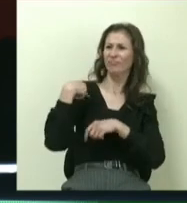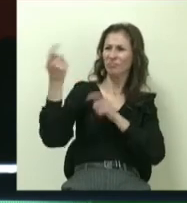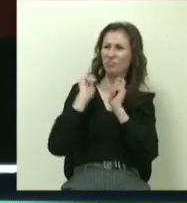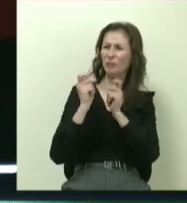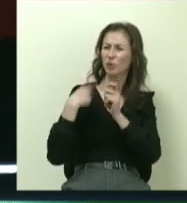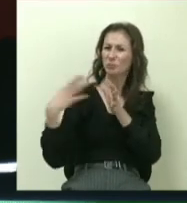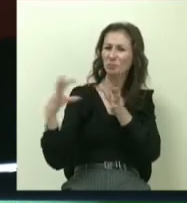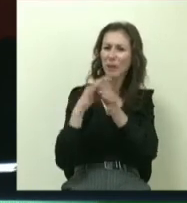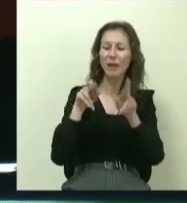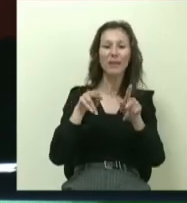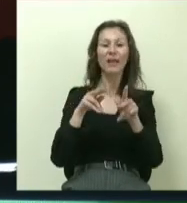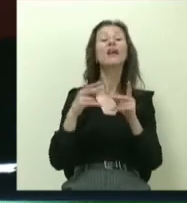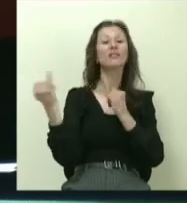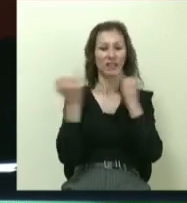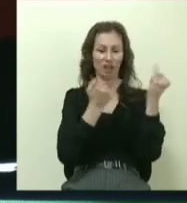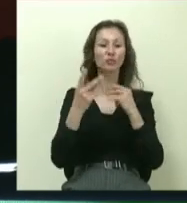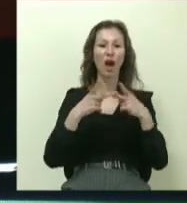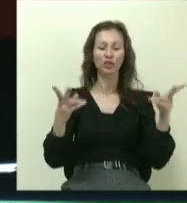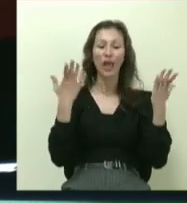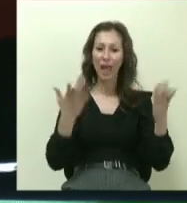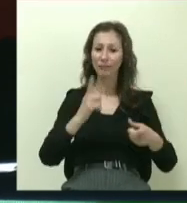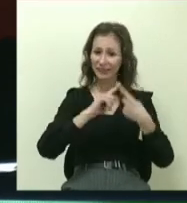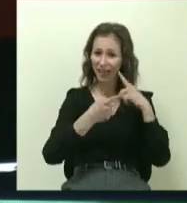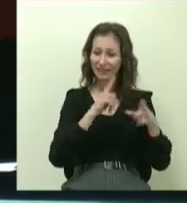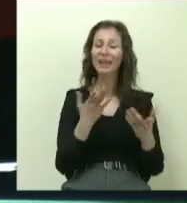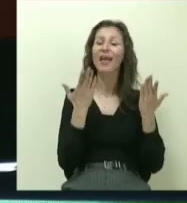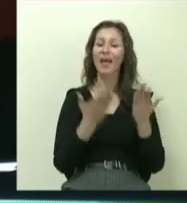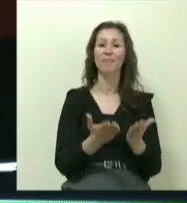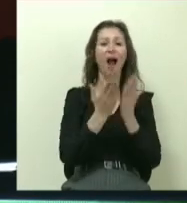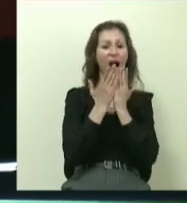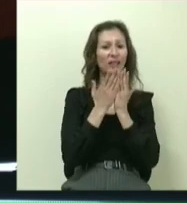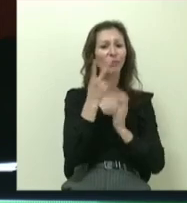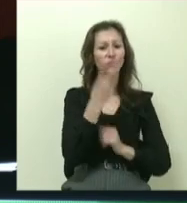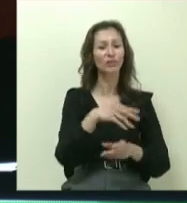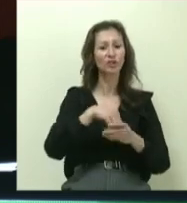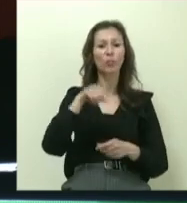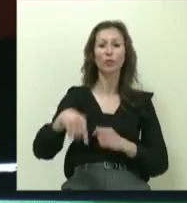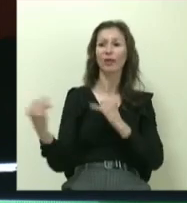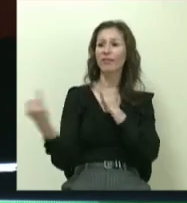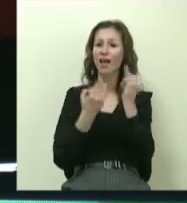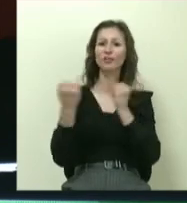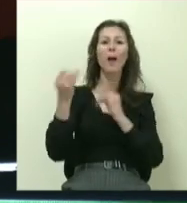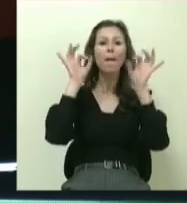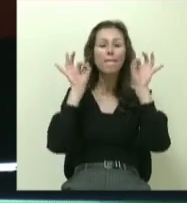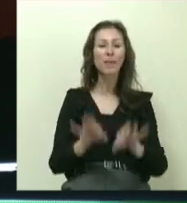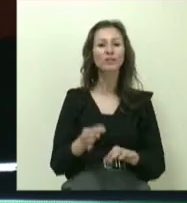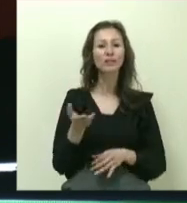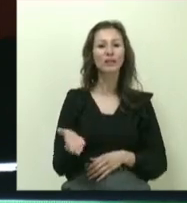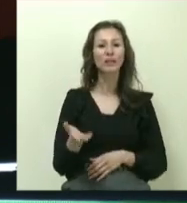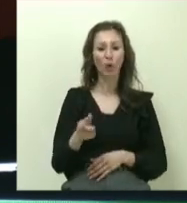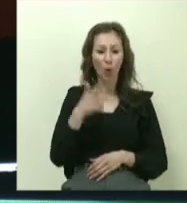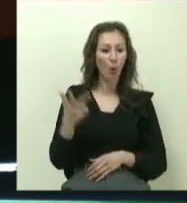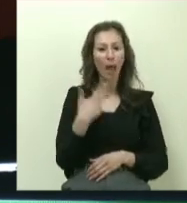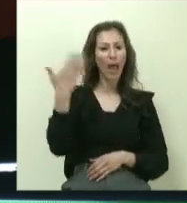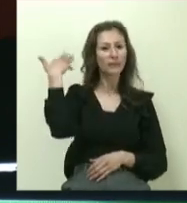tartışmaya da hem akademik arenada bunu tartışır hale geldik tavuğu gibi bir şeydi Biz bunu